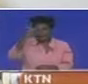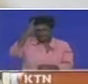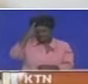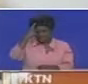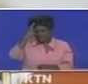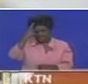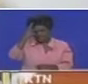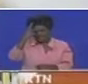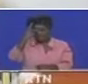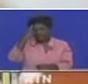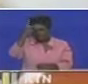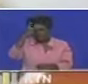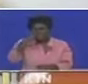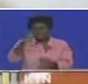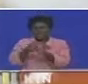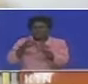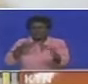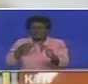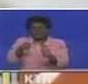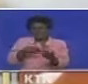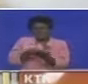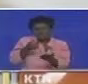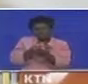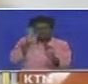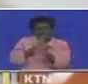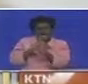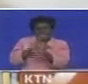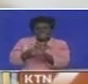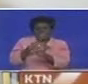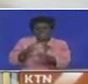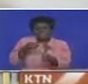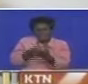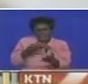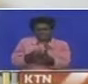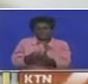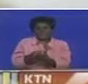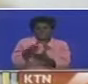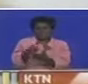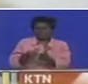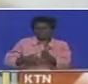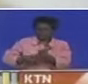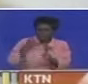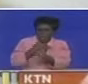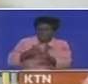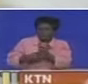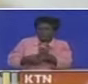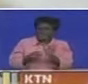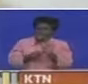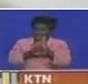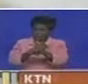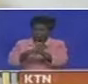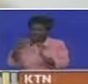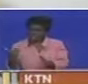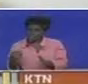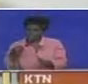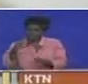wamejinyima, wameweka pesa nyingi kusomesha watoto hao. Vijana wamefanya bidii sana. Sababu mtoto kama huyu ambaye